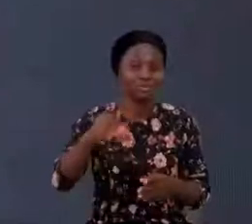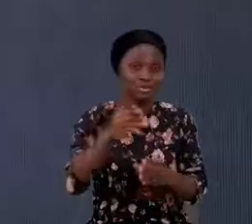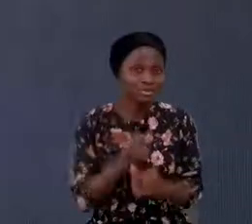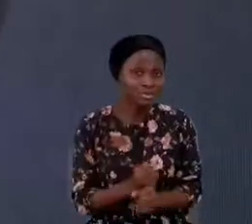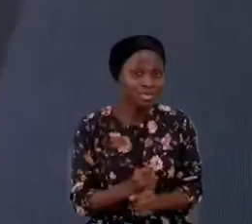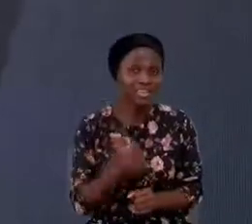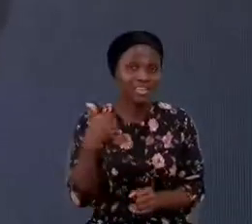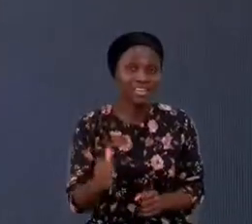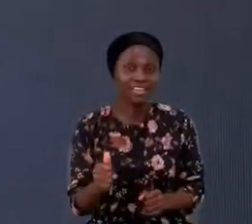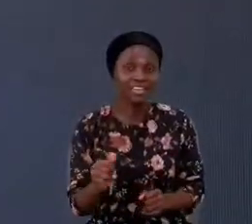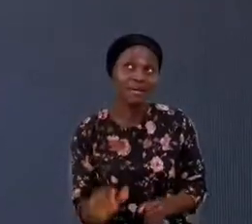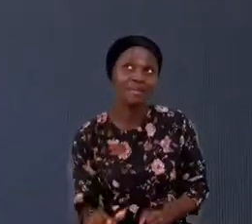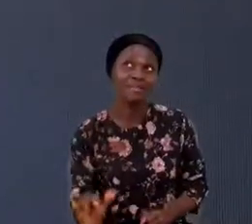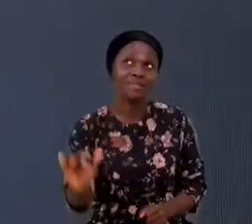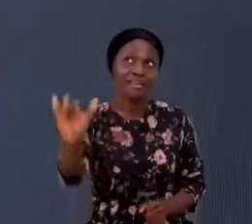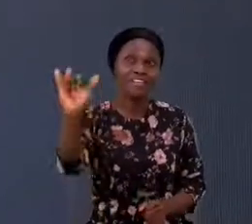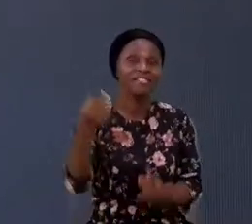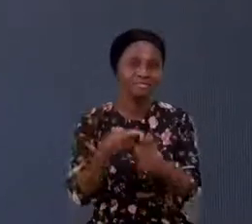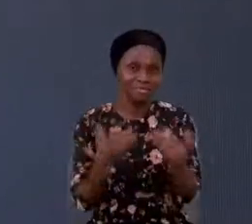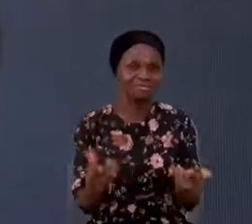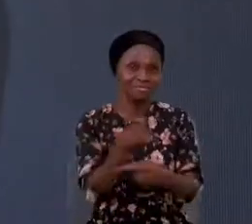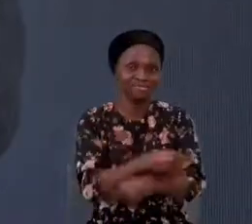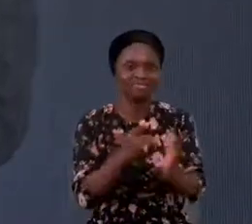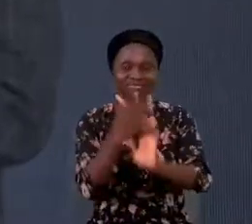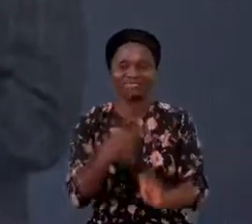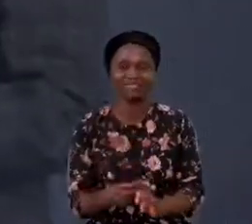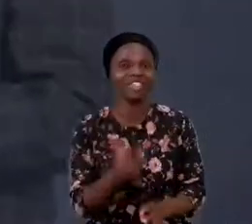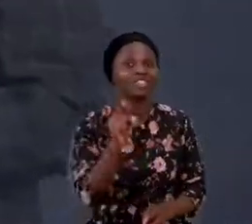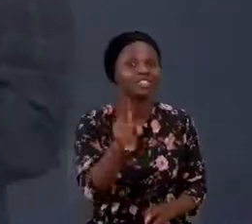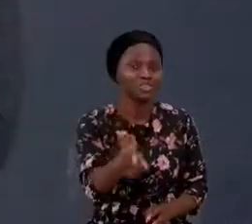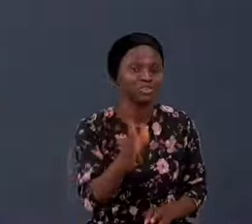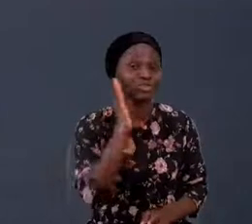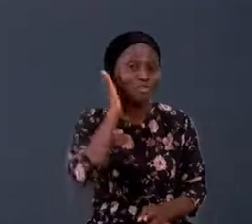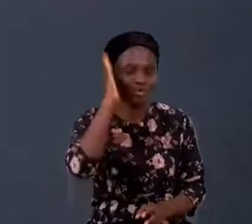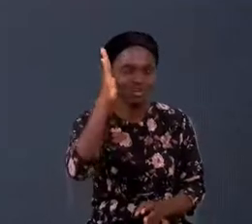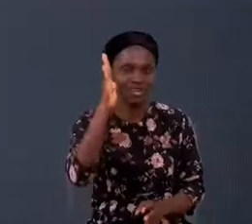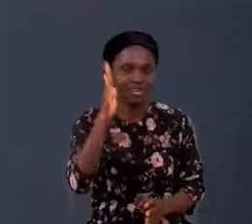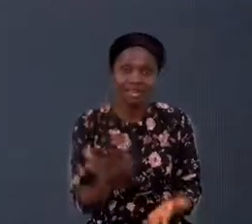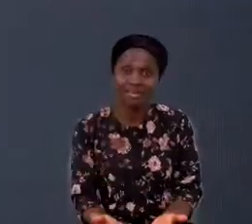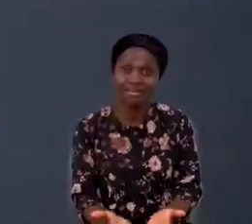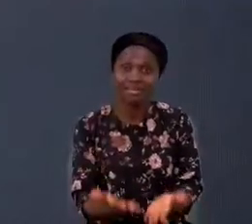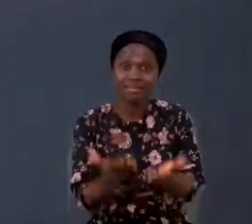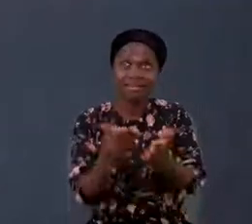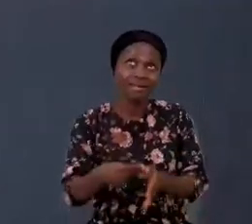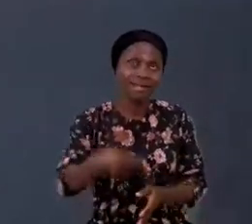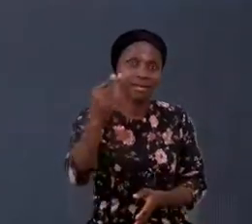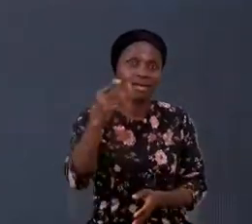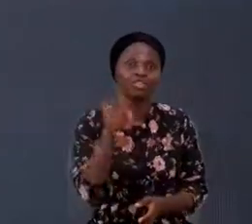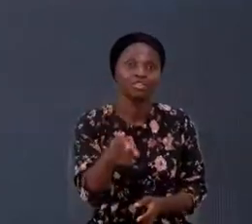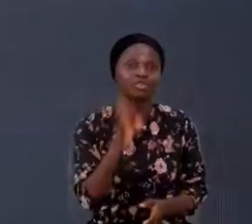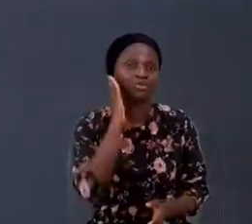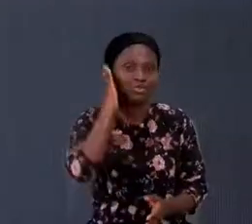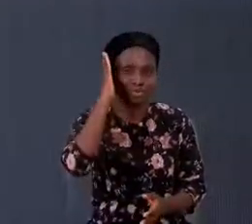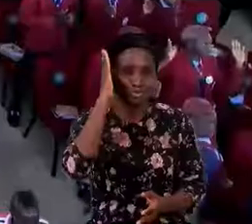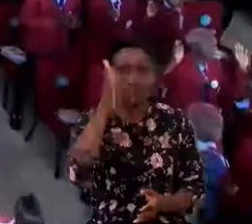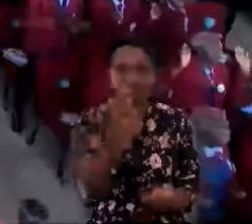Tu iras très haut. Tu iras plus loin et tu feras ce que tu n'as